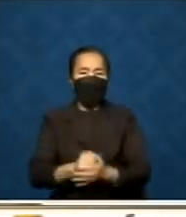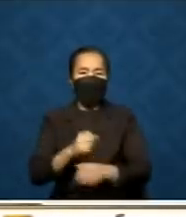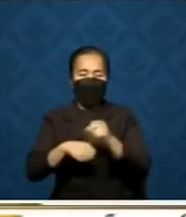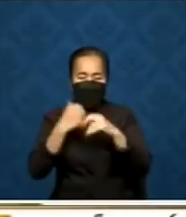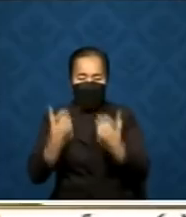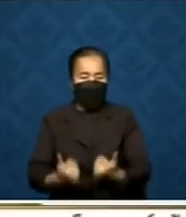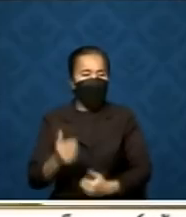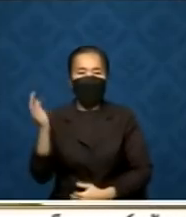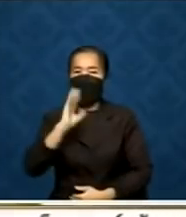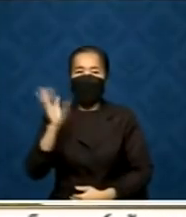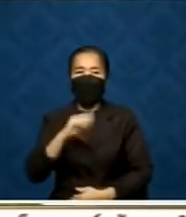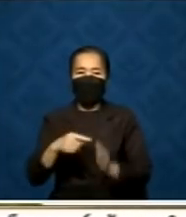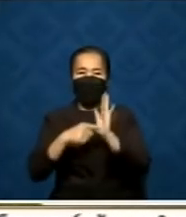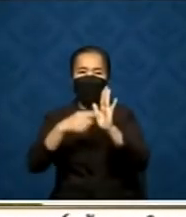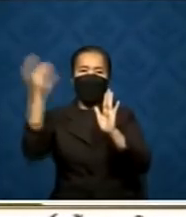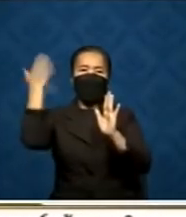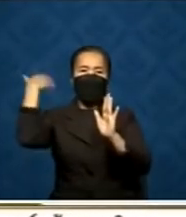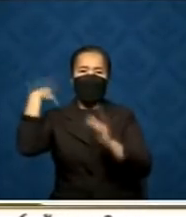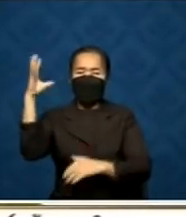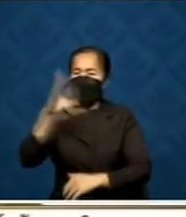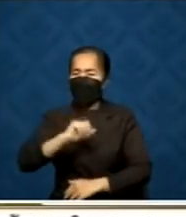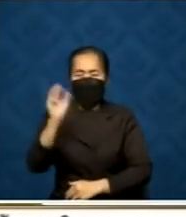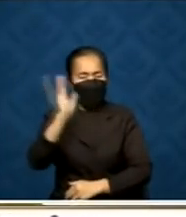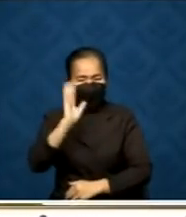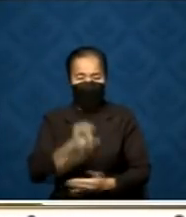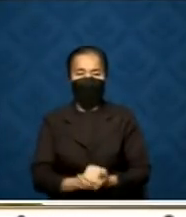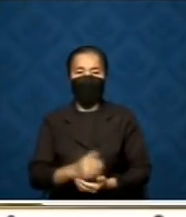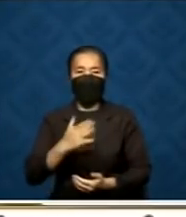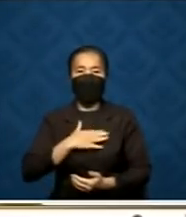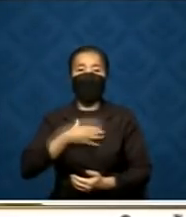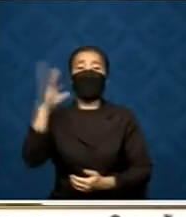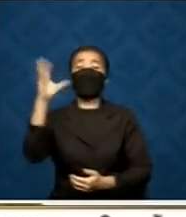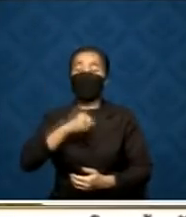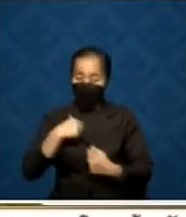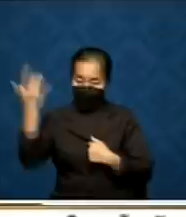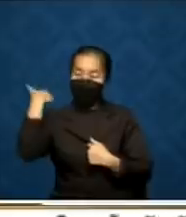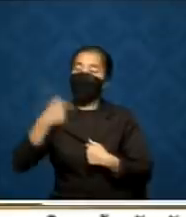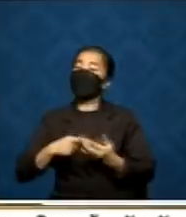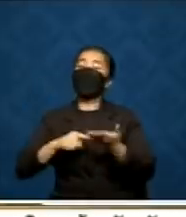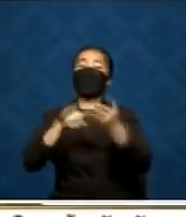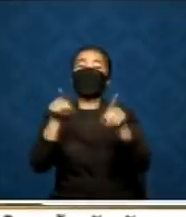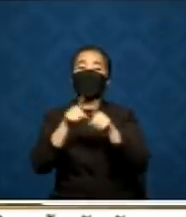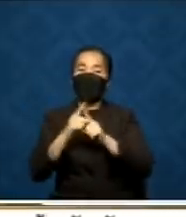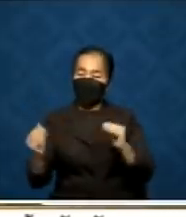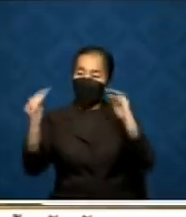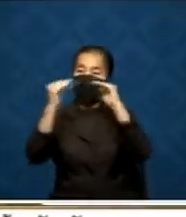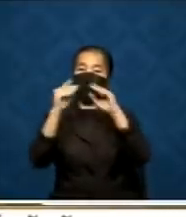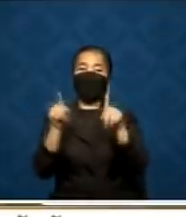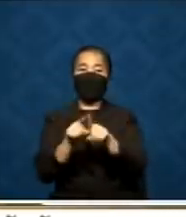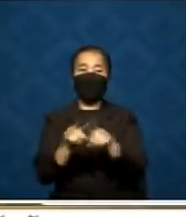นายกบอกไม่โชว์ผลงานก็เอานัดชุดเก่ามาฟังนัดมาผมก็เอาชุดเก่าผมไปใช้ท่อนเป็นที่น่า